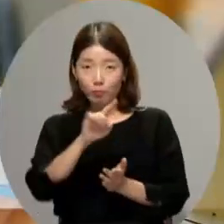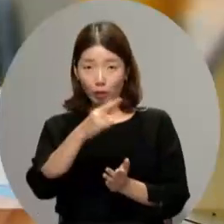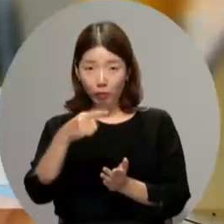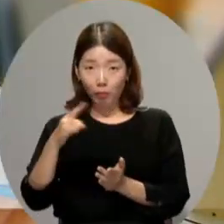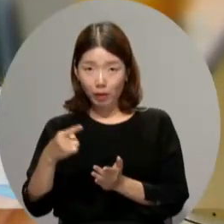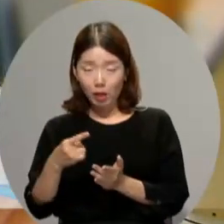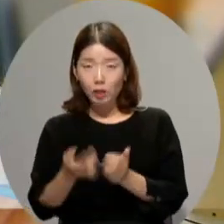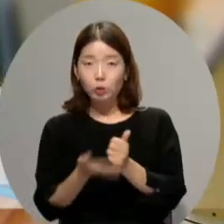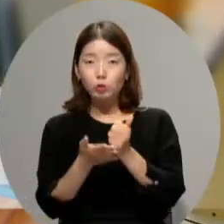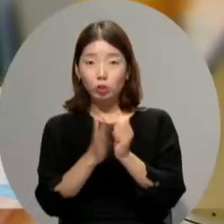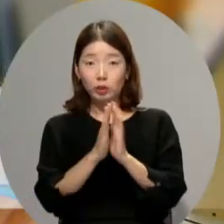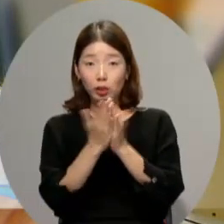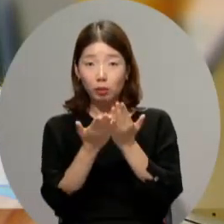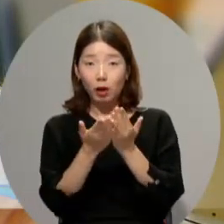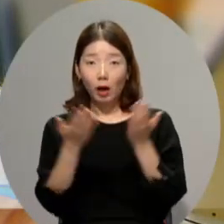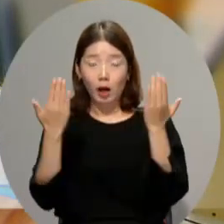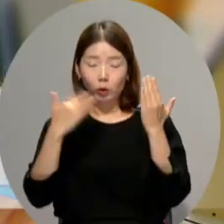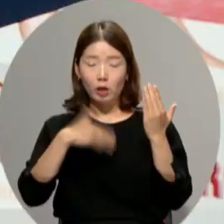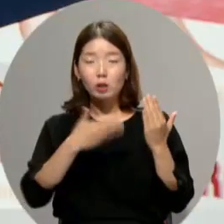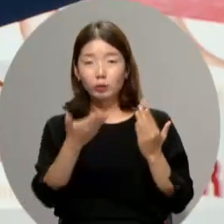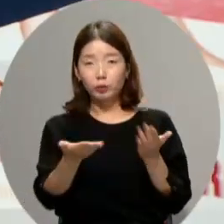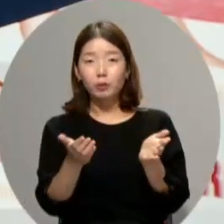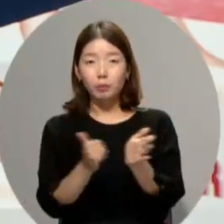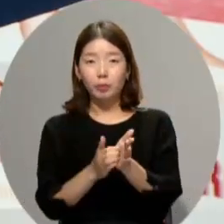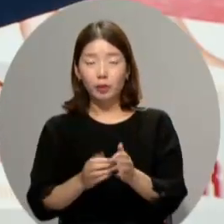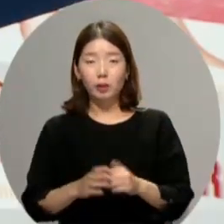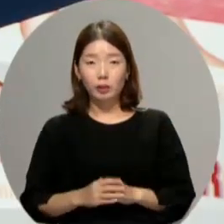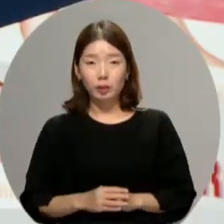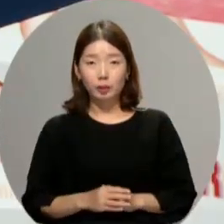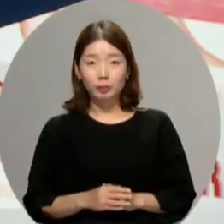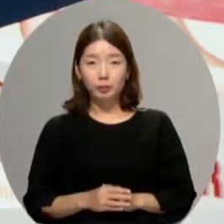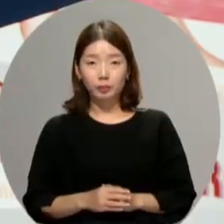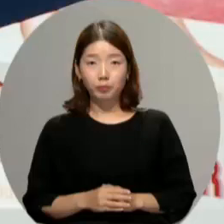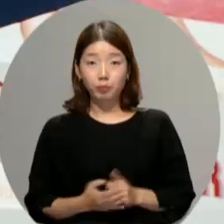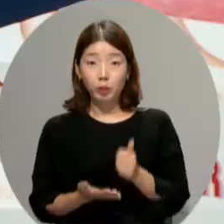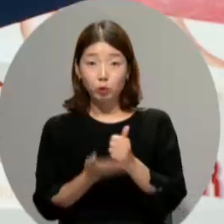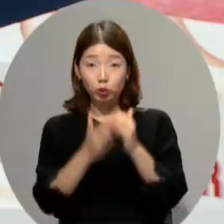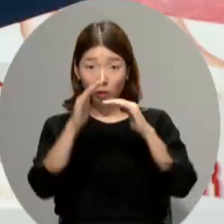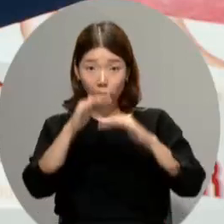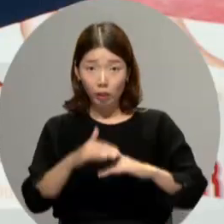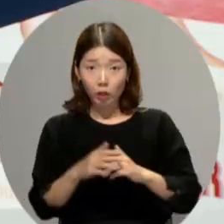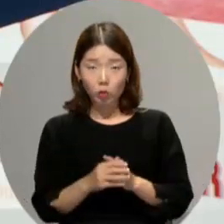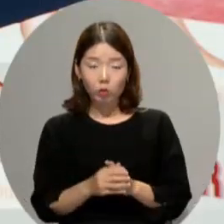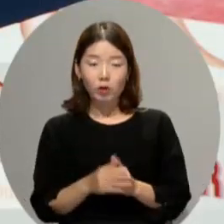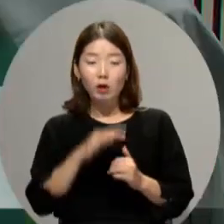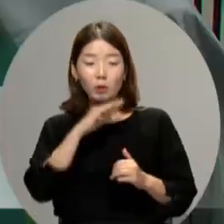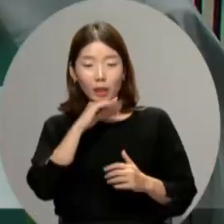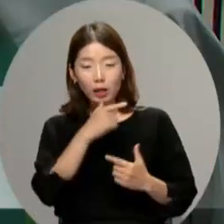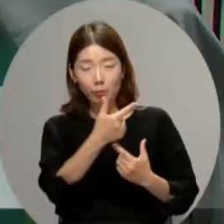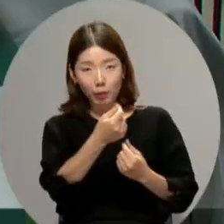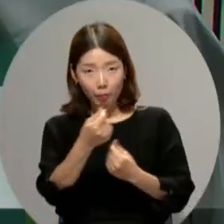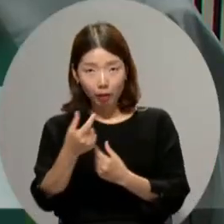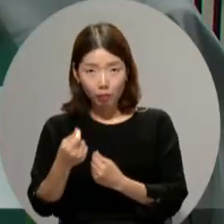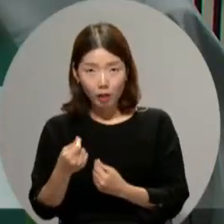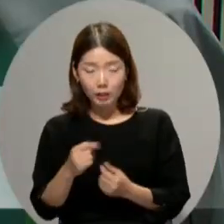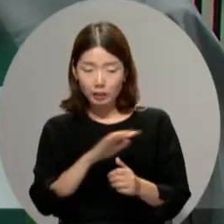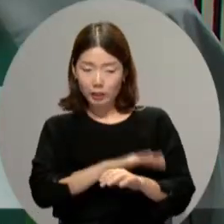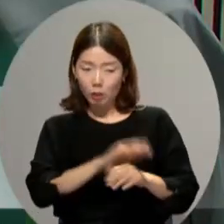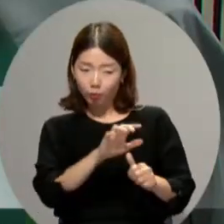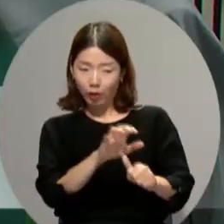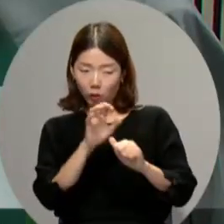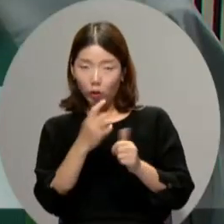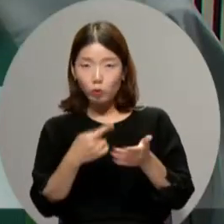100권의 추천도서를 선정해 학교의 안내했다고 밝혔습니다 추천도서는 학년별 교육과정과 연계해